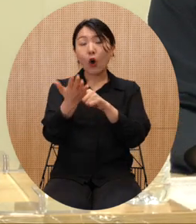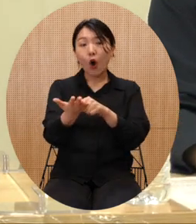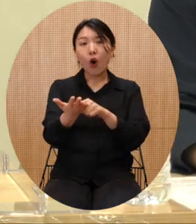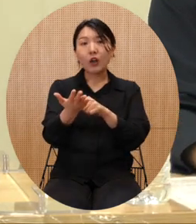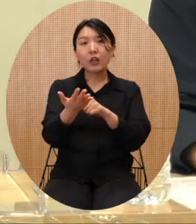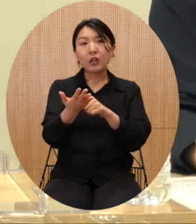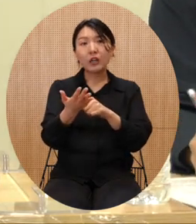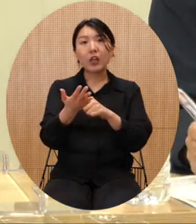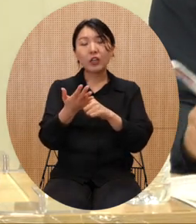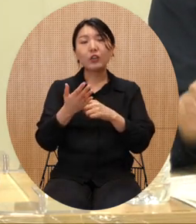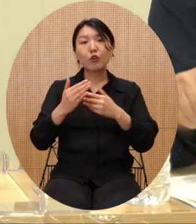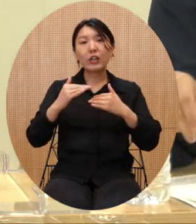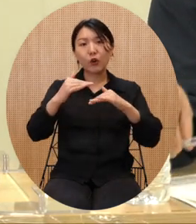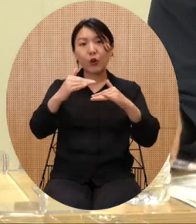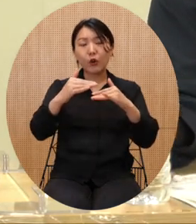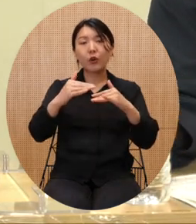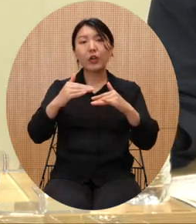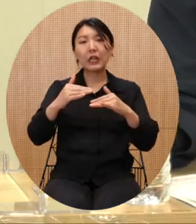신청하는 그 절차가